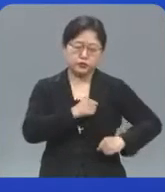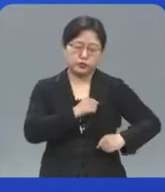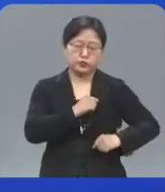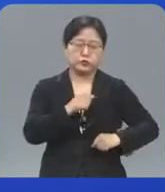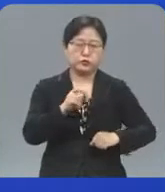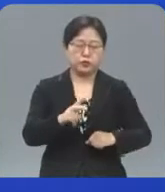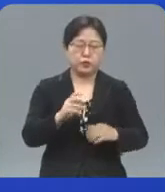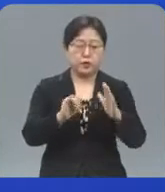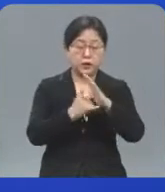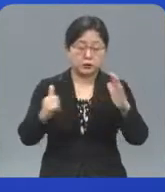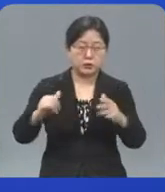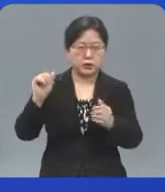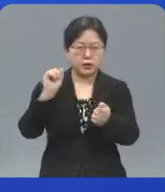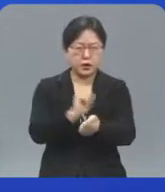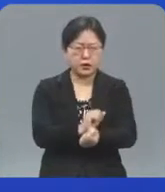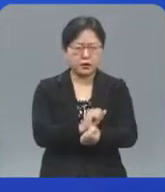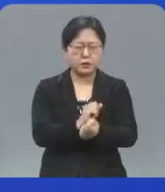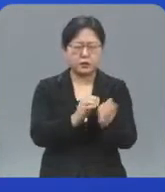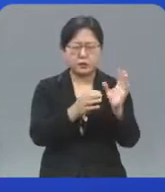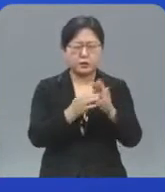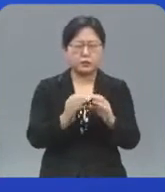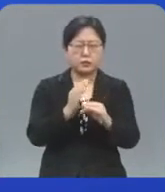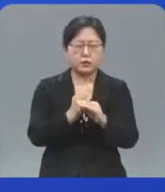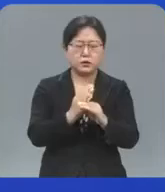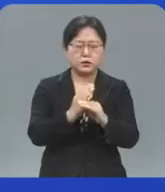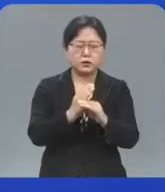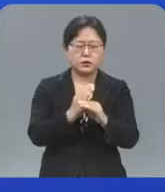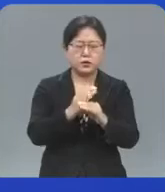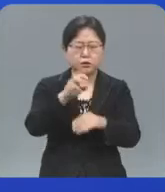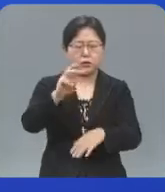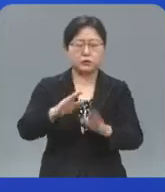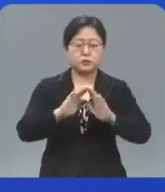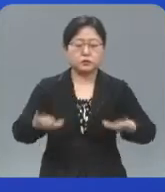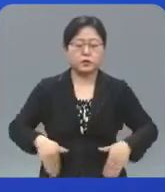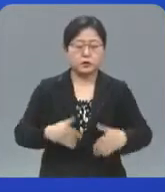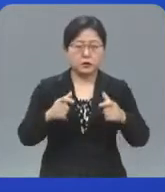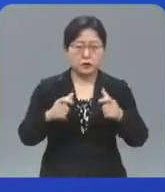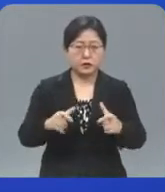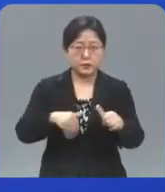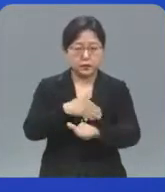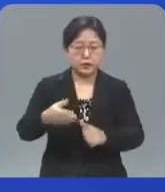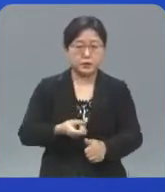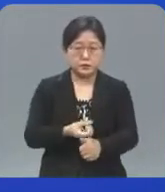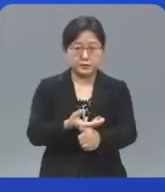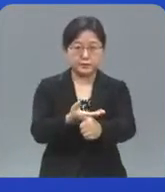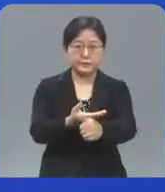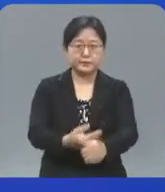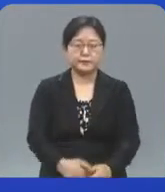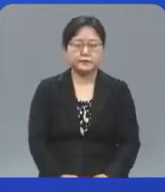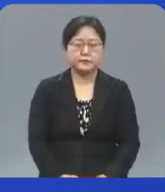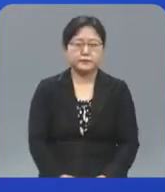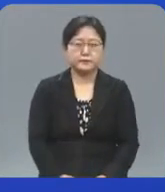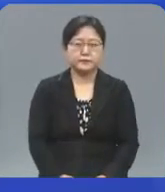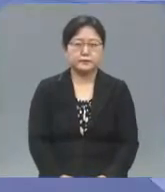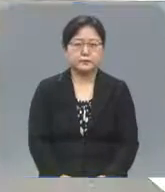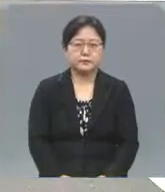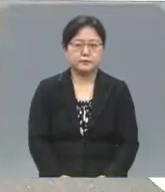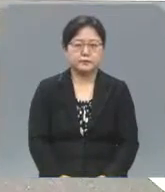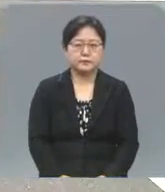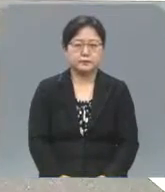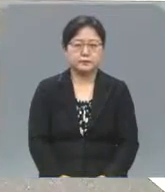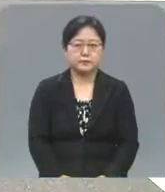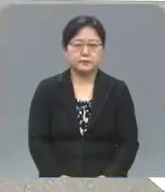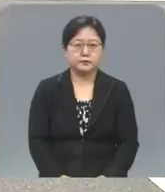물론 가족 간 감염이 잇따랐는데요. 민소은 기자가 광주 전남 지역의 코로나19 상황을 정리했습니다.